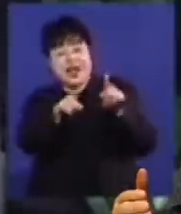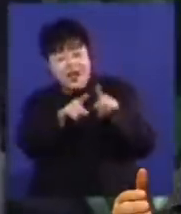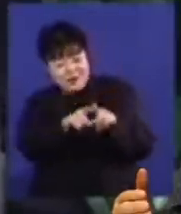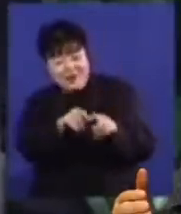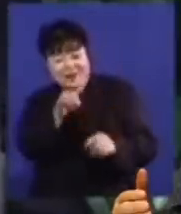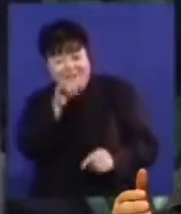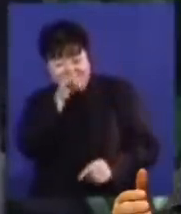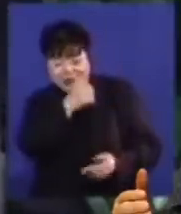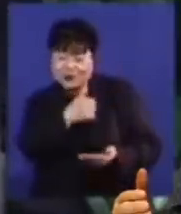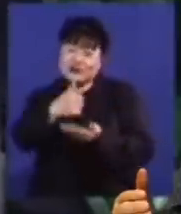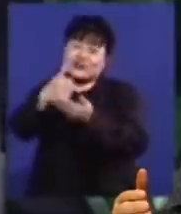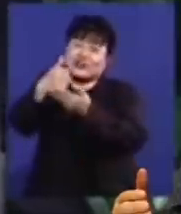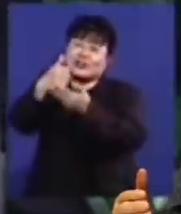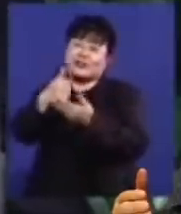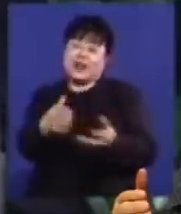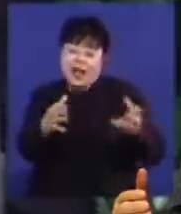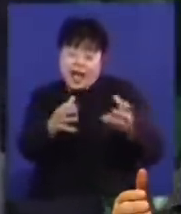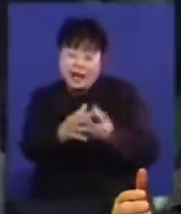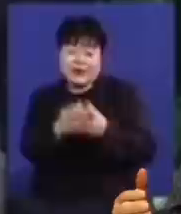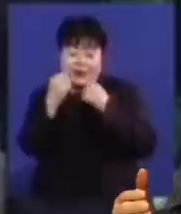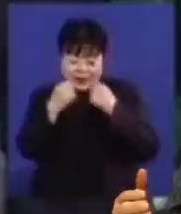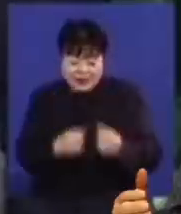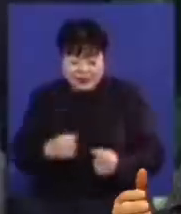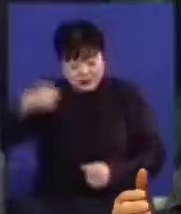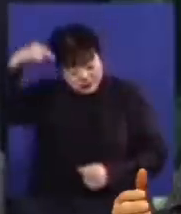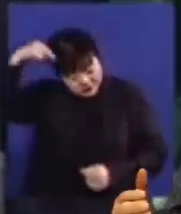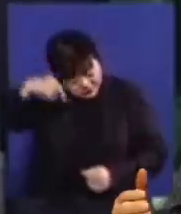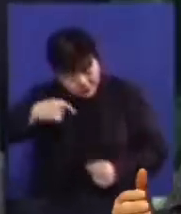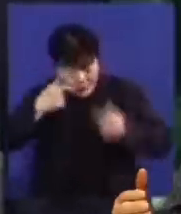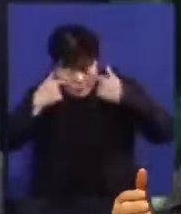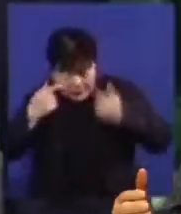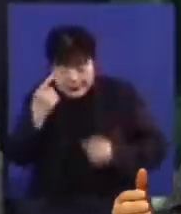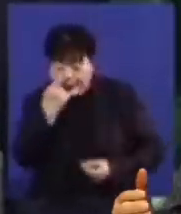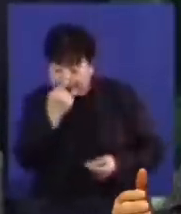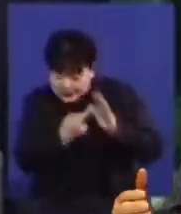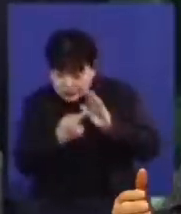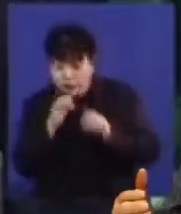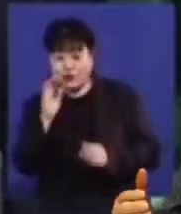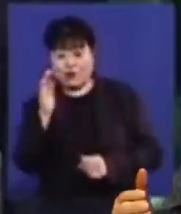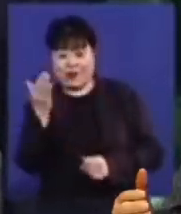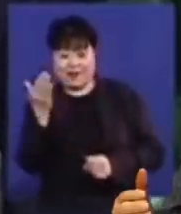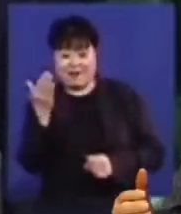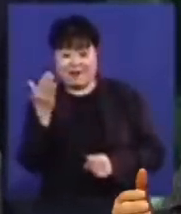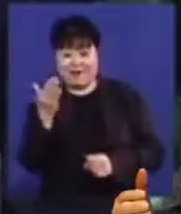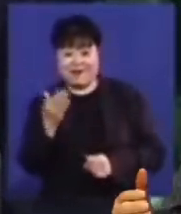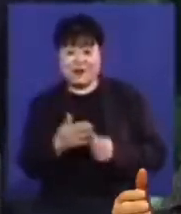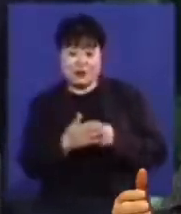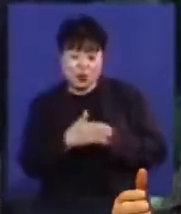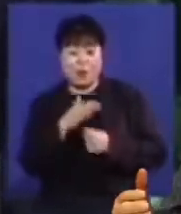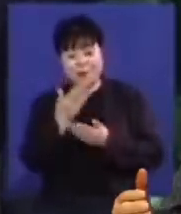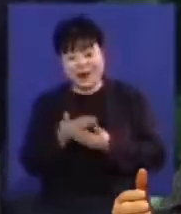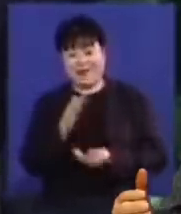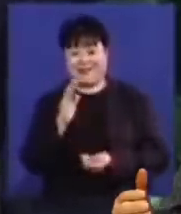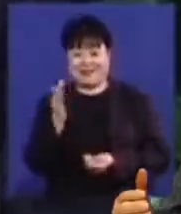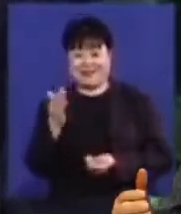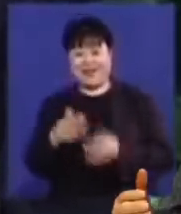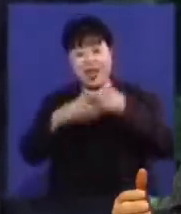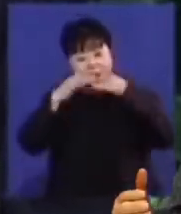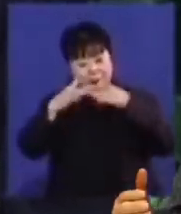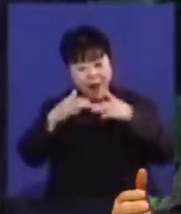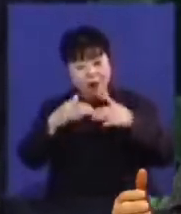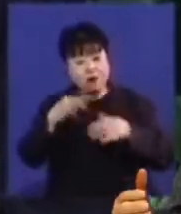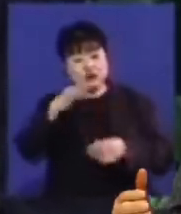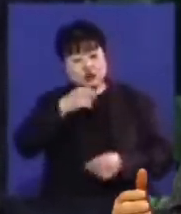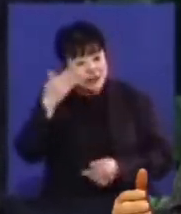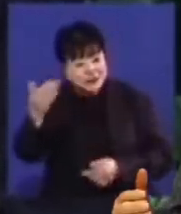마음속에 주님이 이 자리에 너와 같이 계신다는 확실한 증거가 되어 주심으로 굉장한 도움이 되는 것입니다. 방언이 무슨 이익이